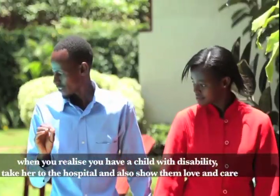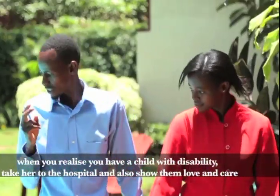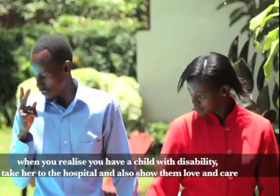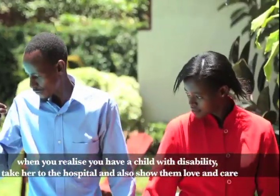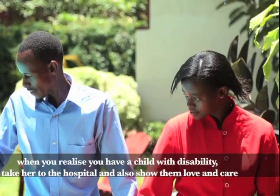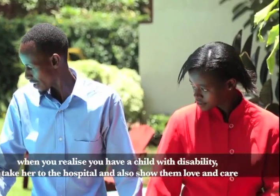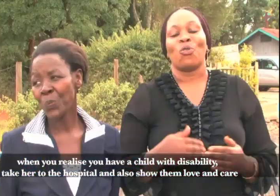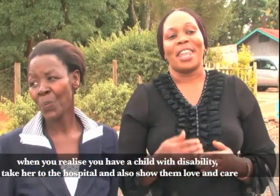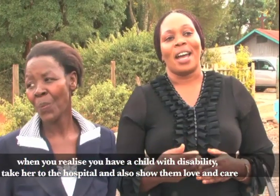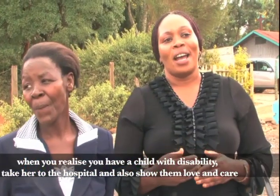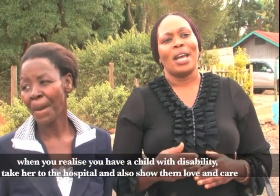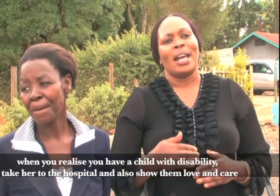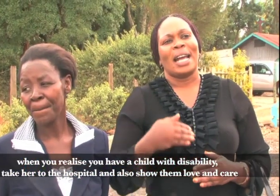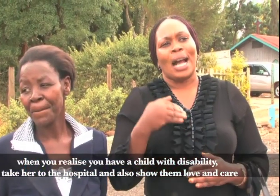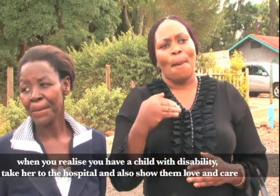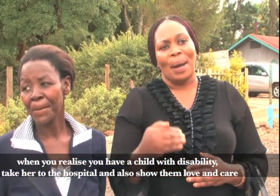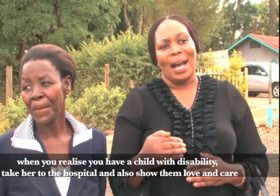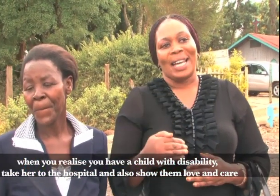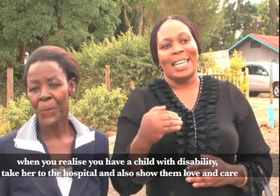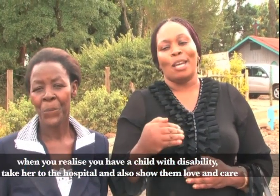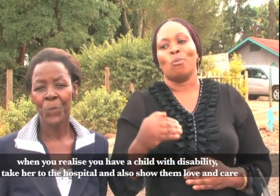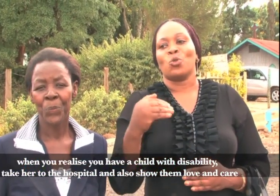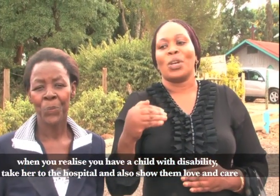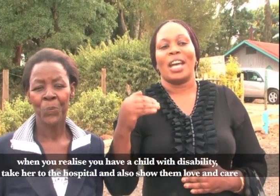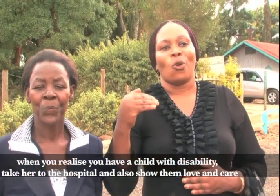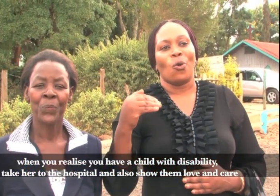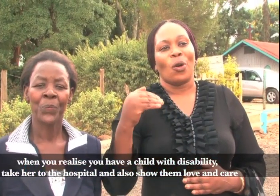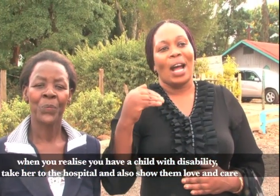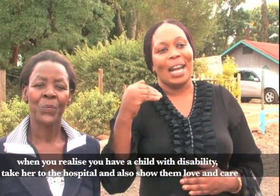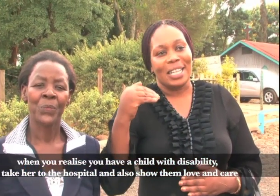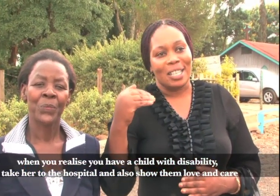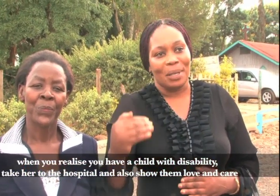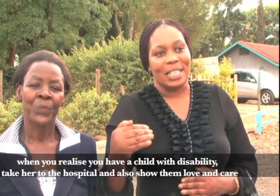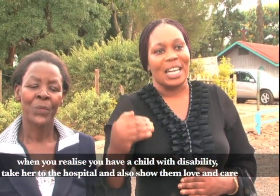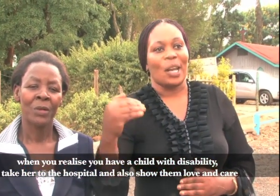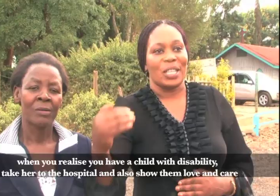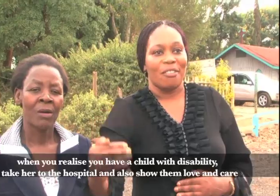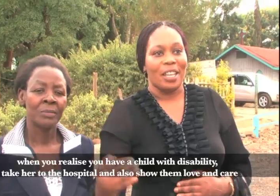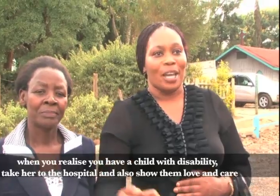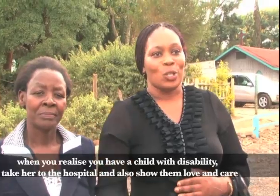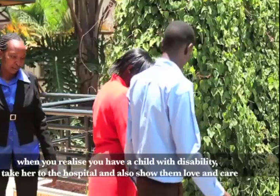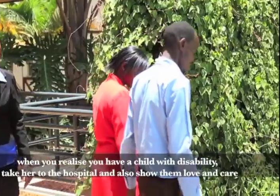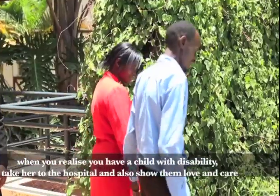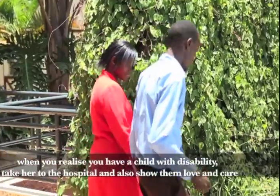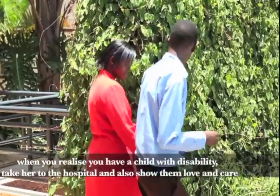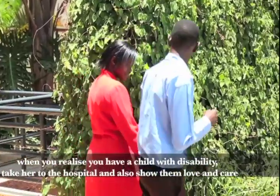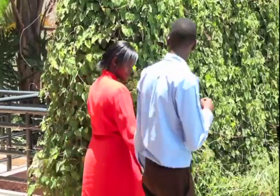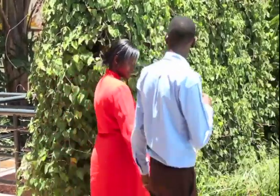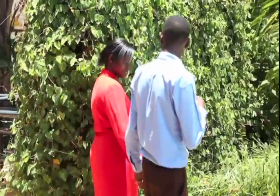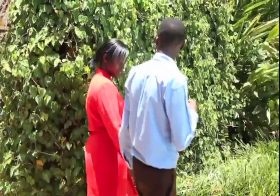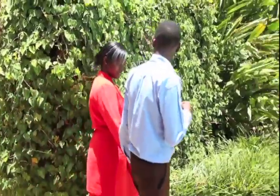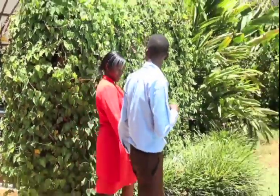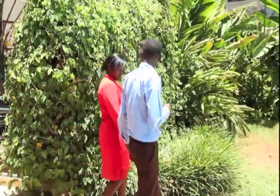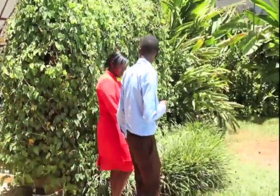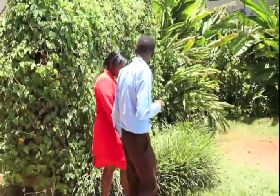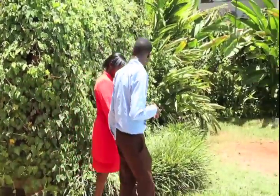disability, na anaweza kufanya kama kile mtu mwenye ako hana disability anaweza fanya. So disability is